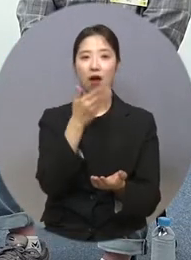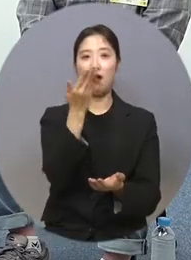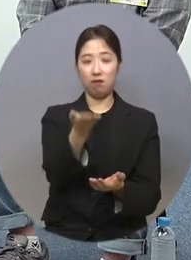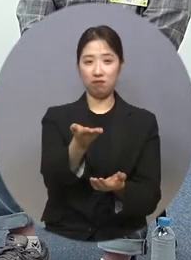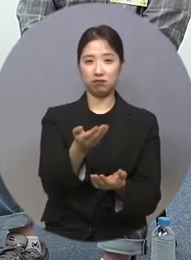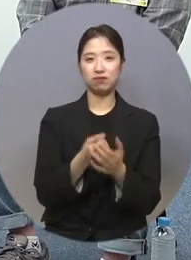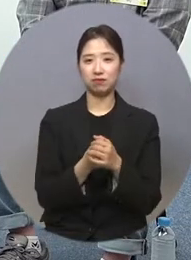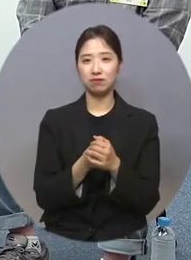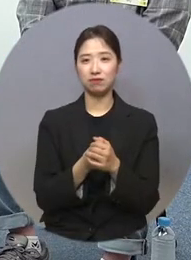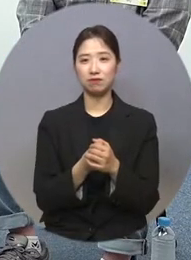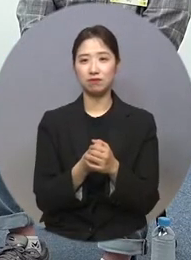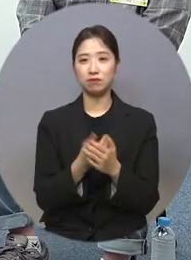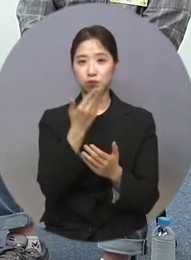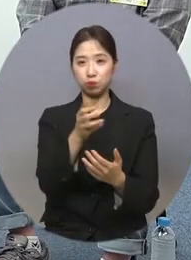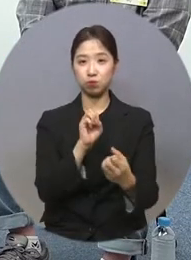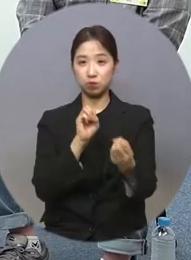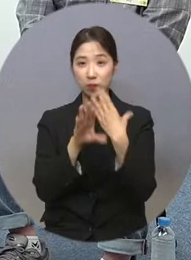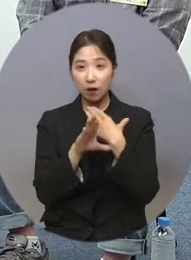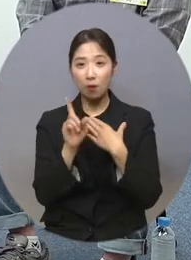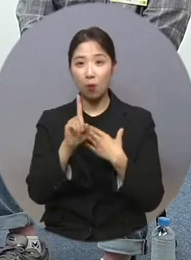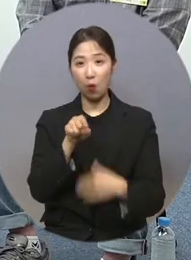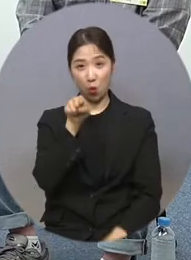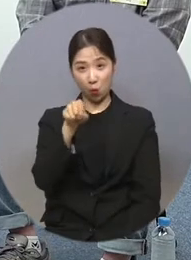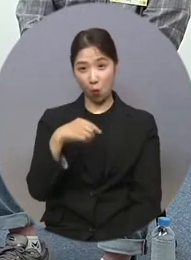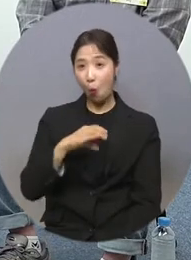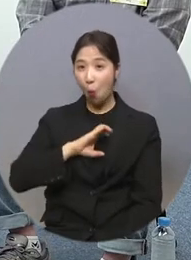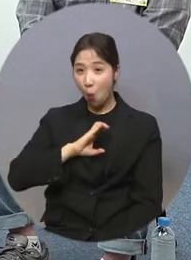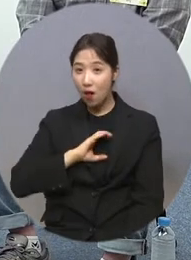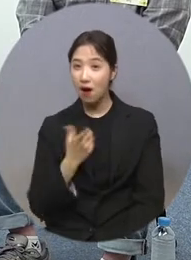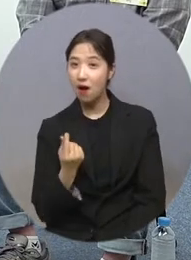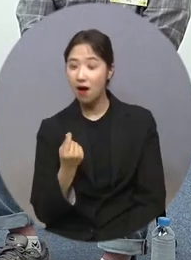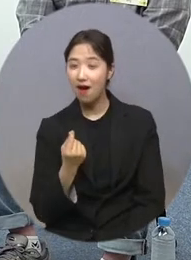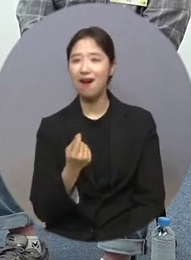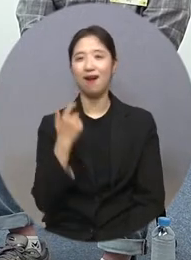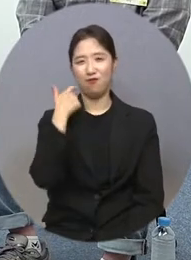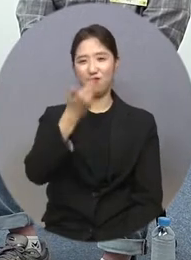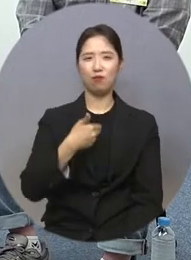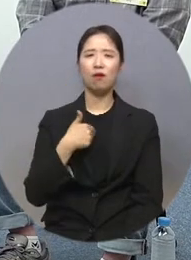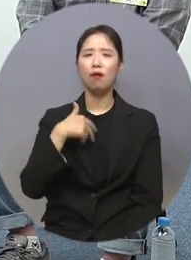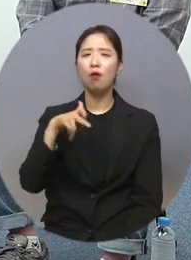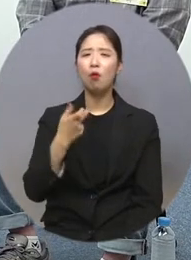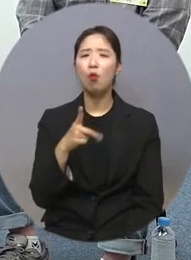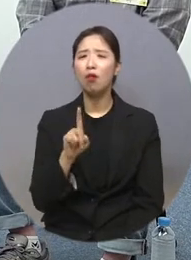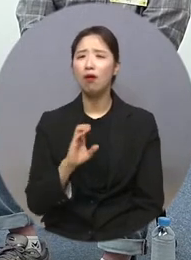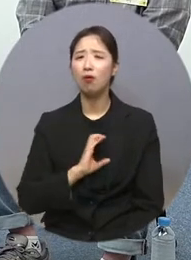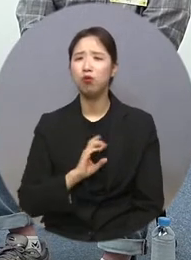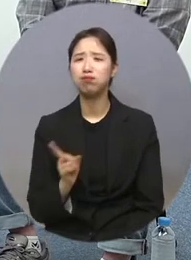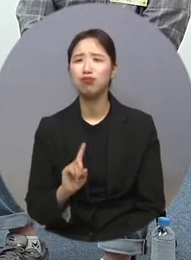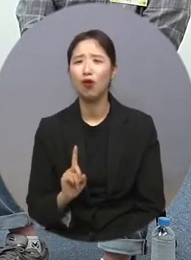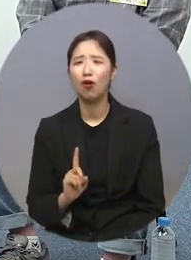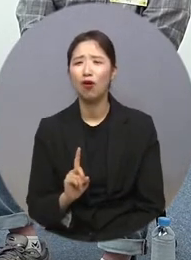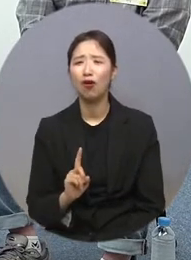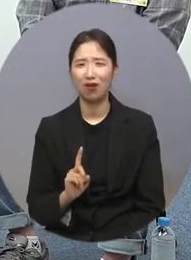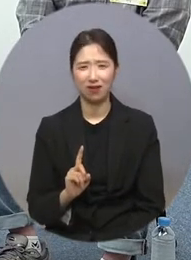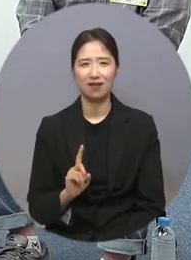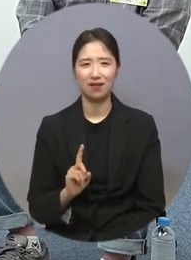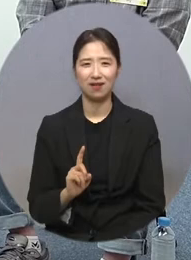이야기를 말씀을 드리니까 그분이 어 너 코다네 이러는 거예요. 그래서 내가 코다? 코다가 뭐예요?